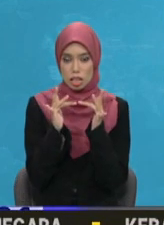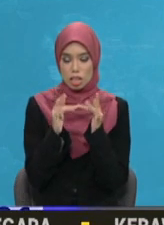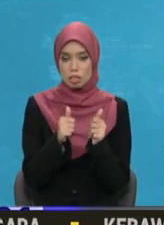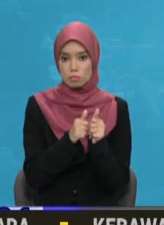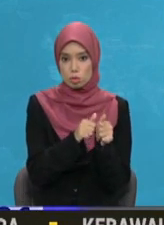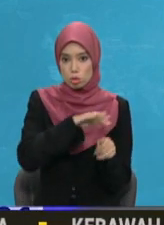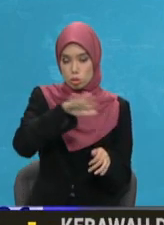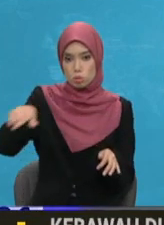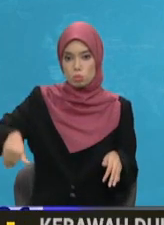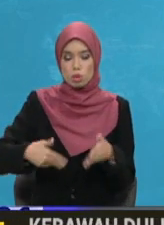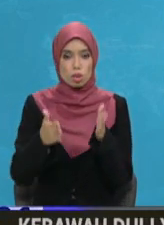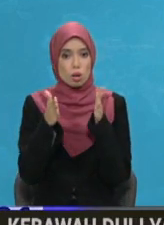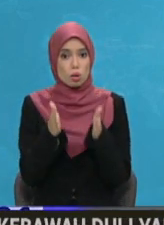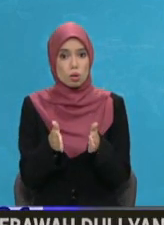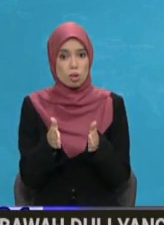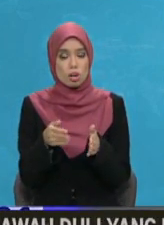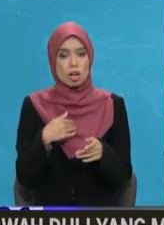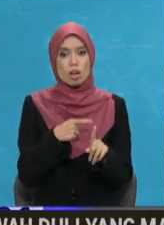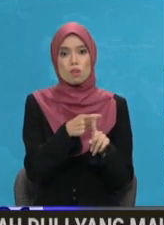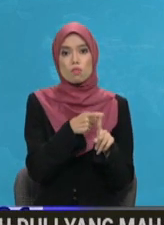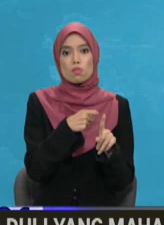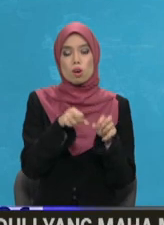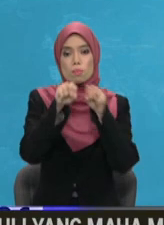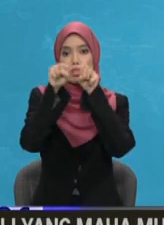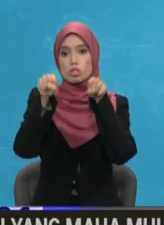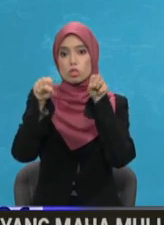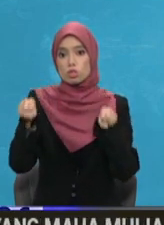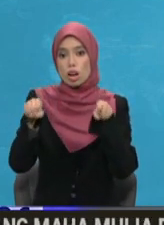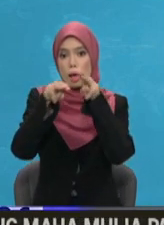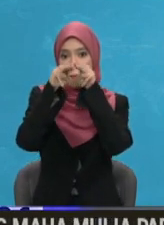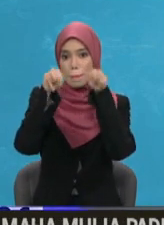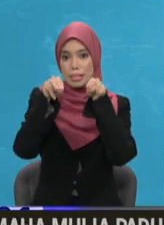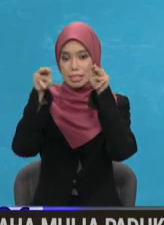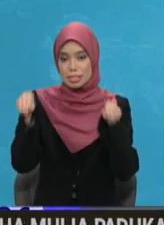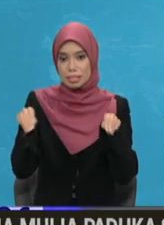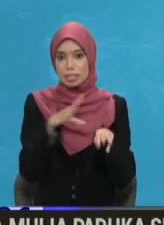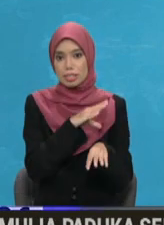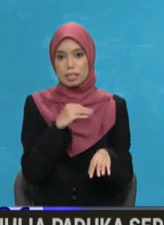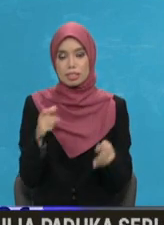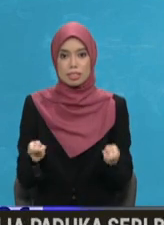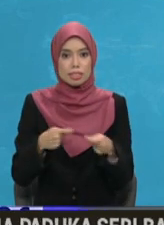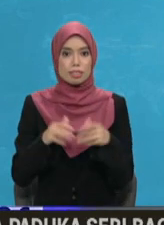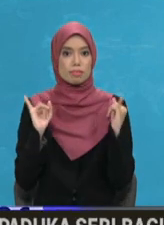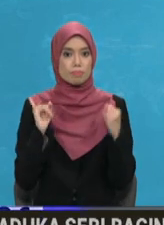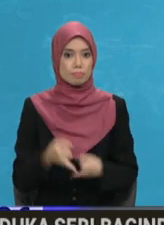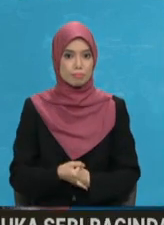para jemaah dari 9 Pulau buah masjid termasuk Surau dan Balai badan di seluruh negara